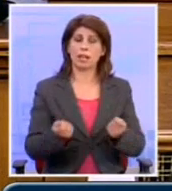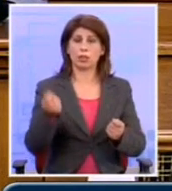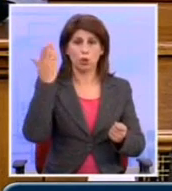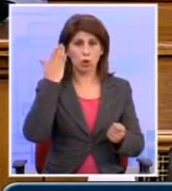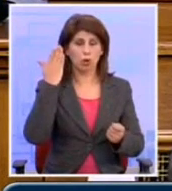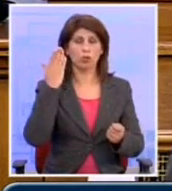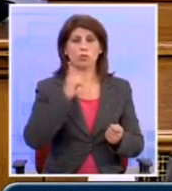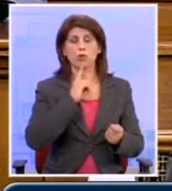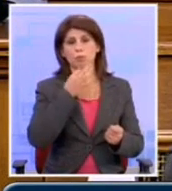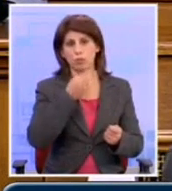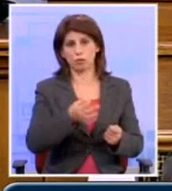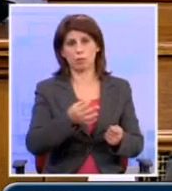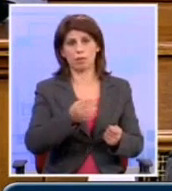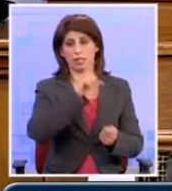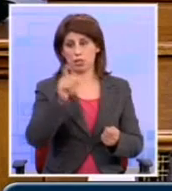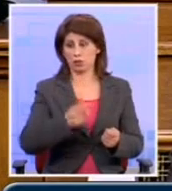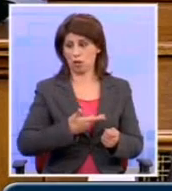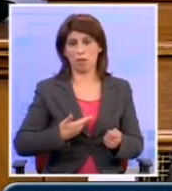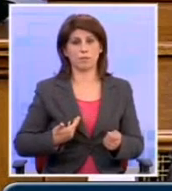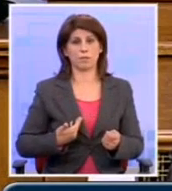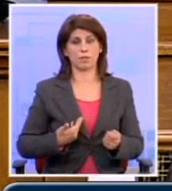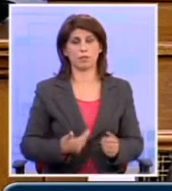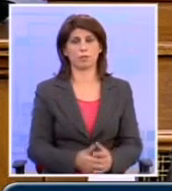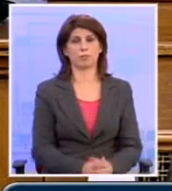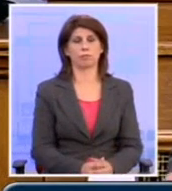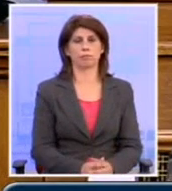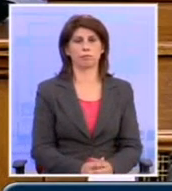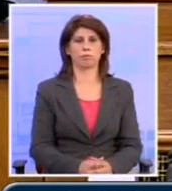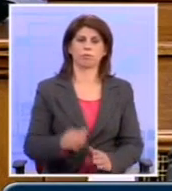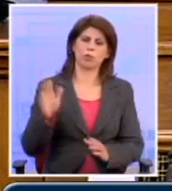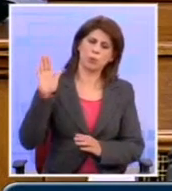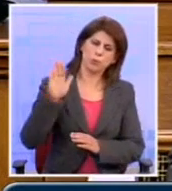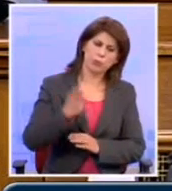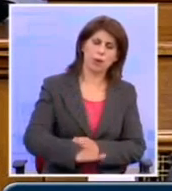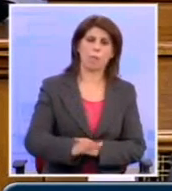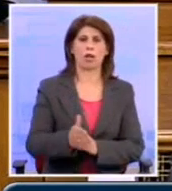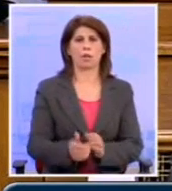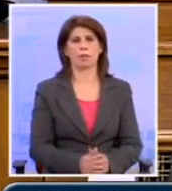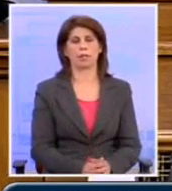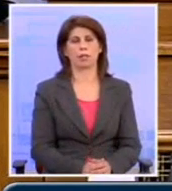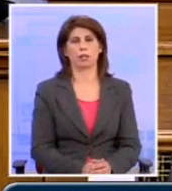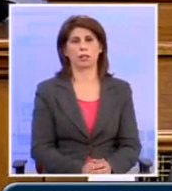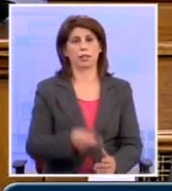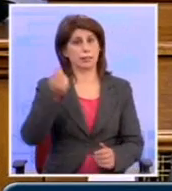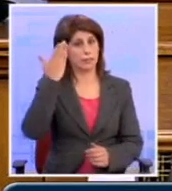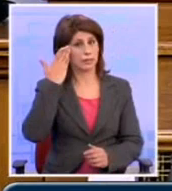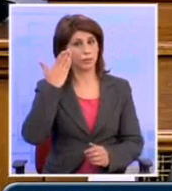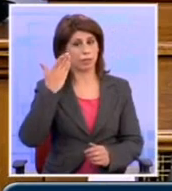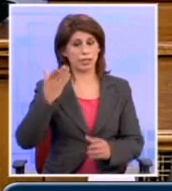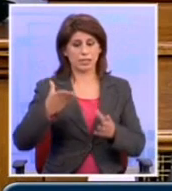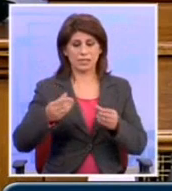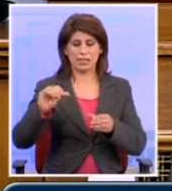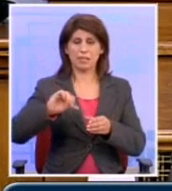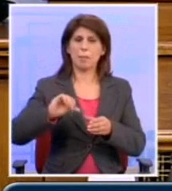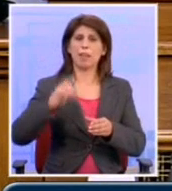κόστος, όπως αναφέρεται για τις ζωές μας, έπεσε πάρα πολύ χαμηλά, οι τιμές του τσιμέντου,